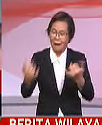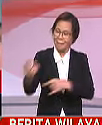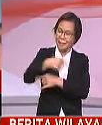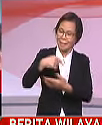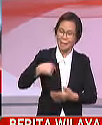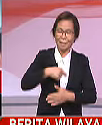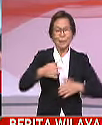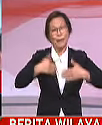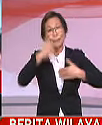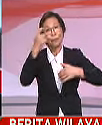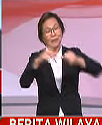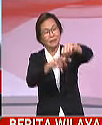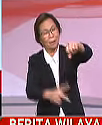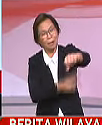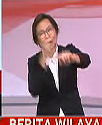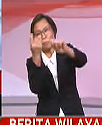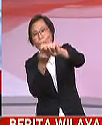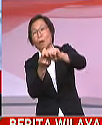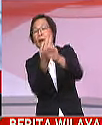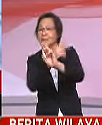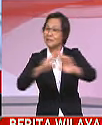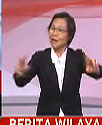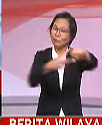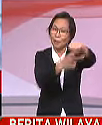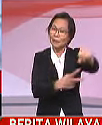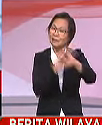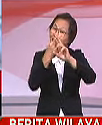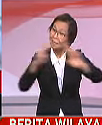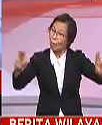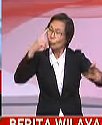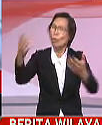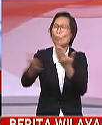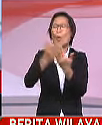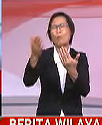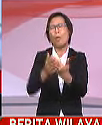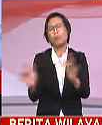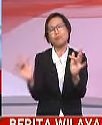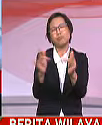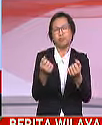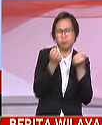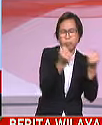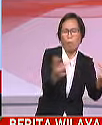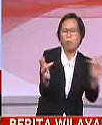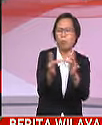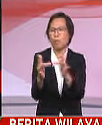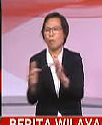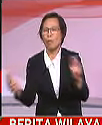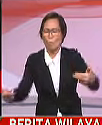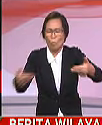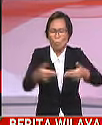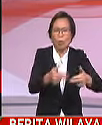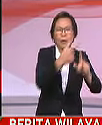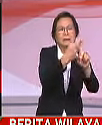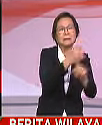kerana jambatan ini akan dibina dengan ada siapnya nanti, maka untuk memudahkan perhubungan dari jambatan dari